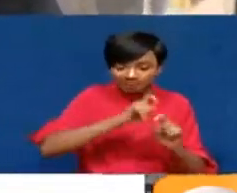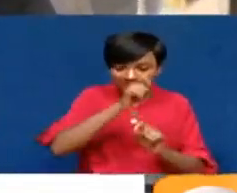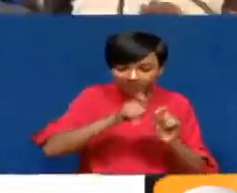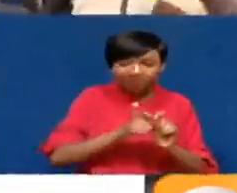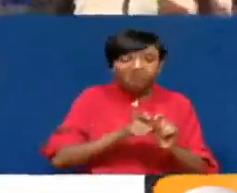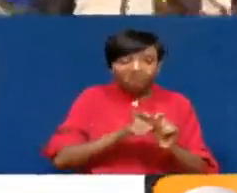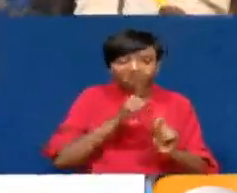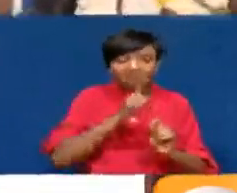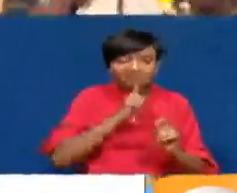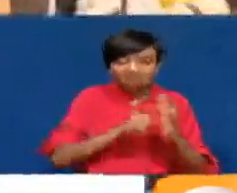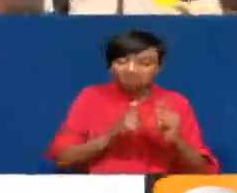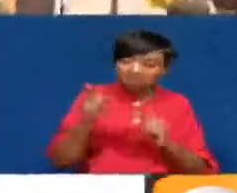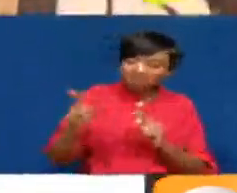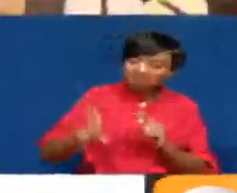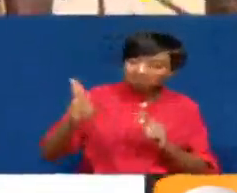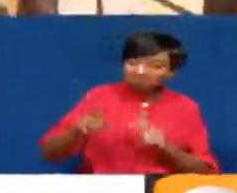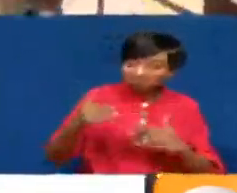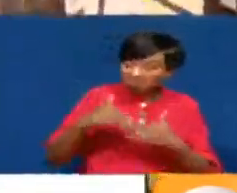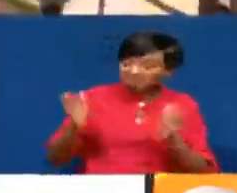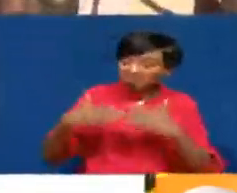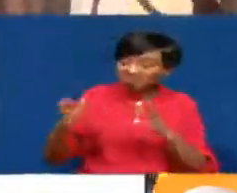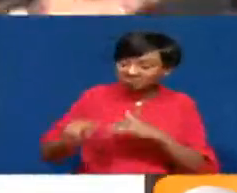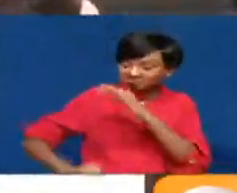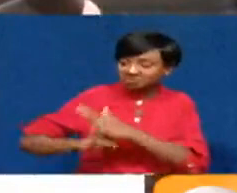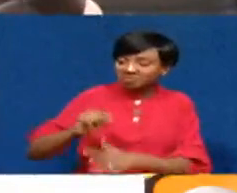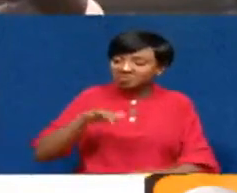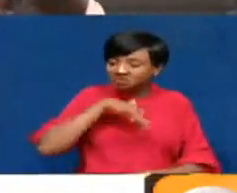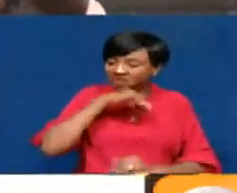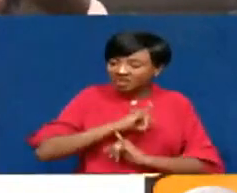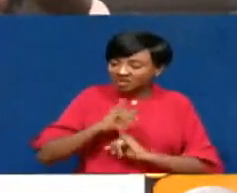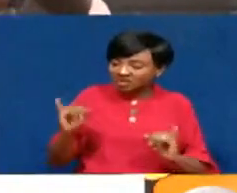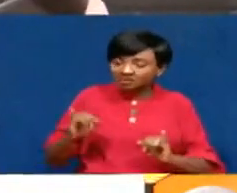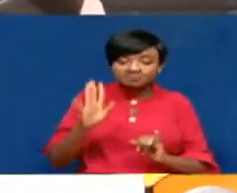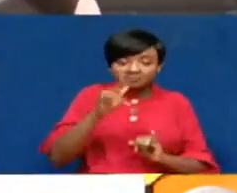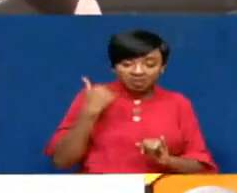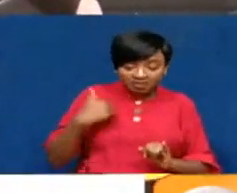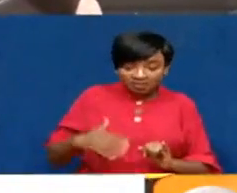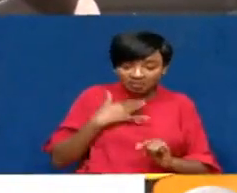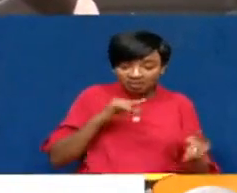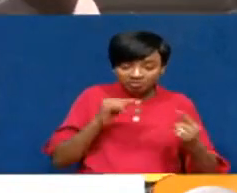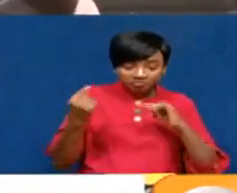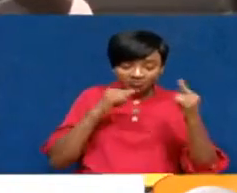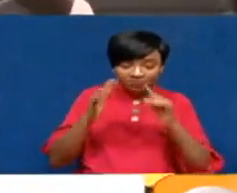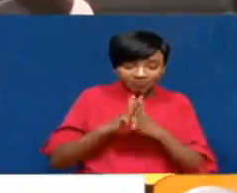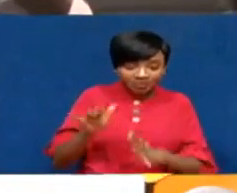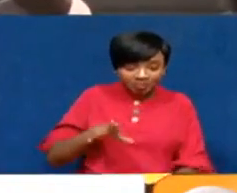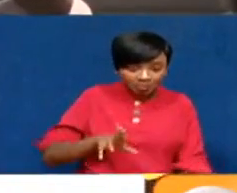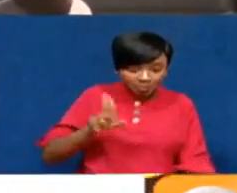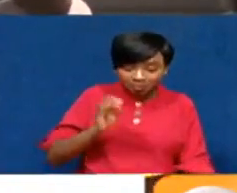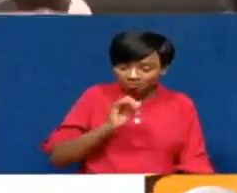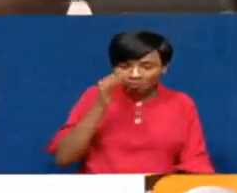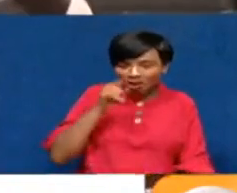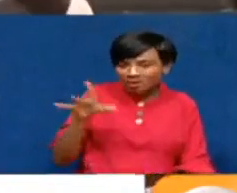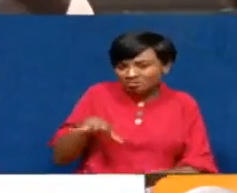Uhuru Kenyatta for his open support for ODM leader Raila Odinga. Mimi sitaki vita na Uhuru Kenyatta ama namna gani? Yeye ni mdozi